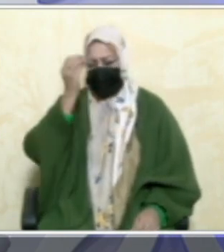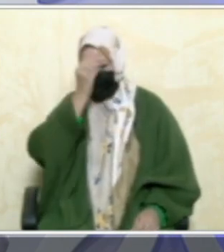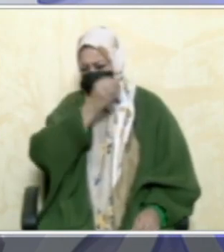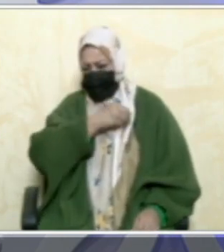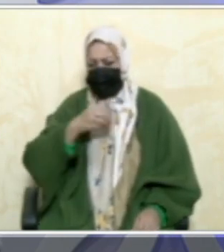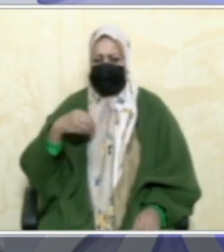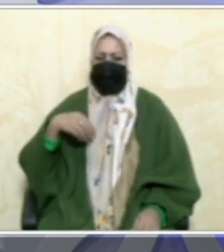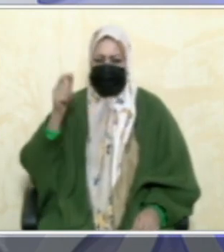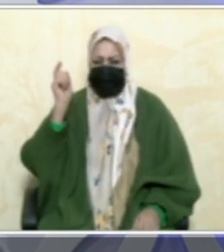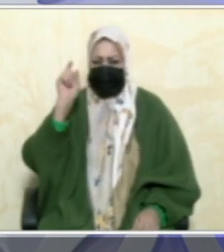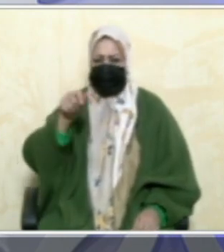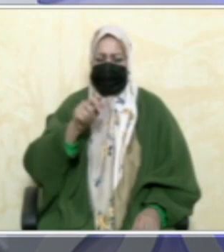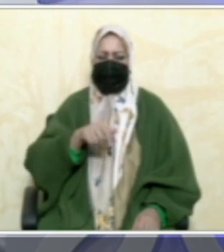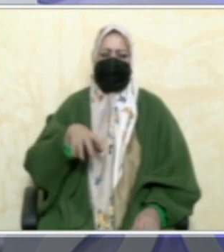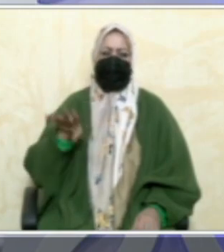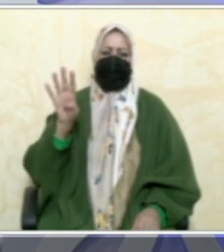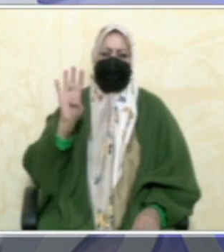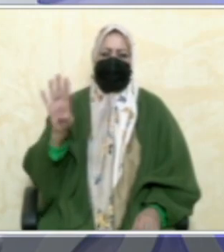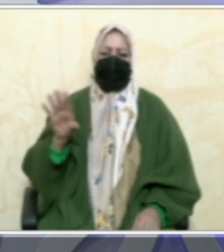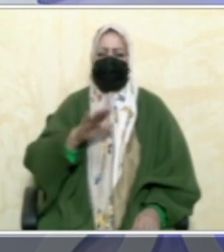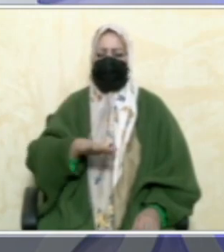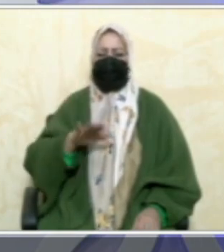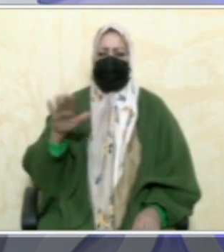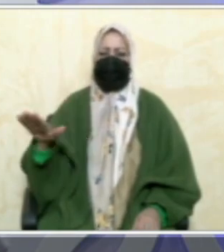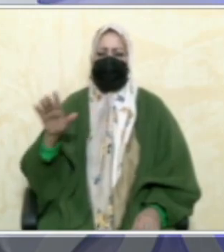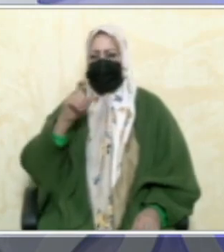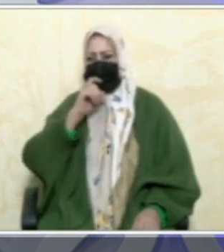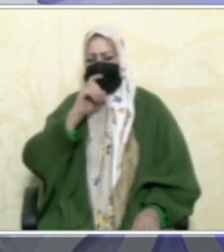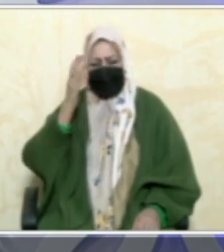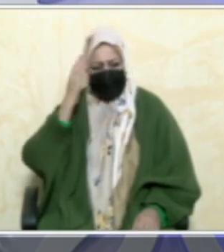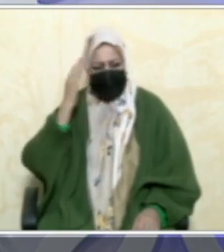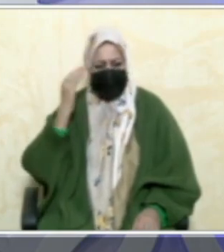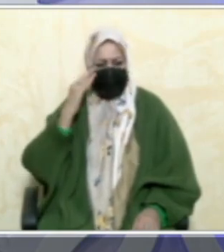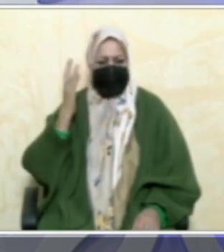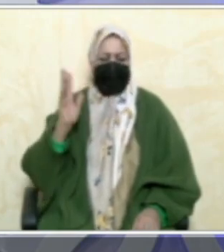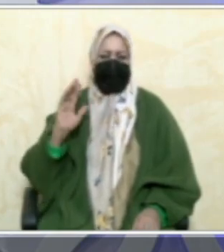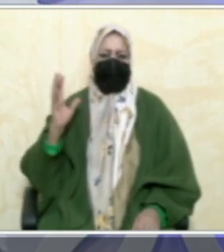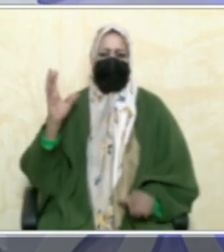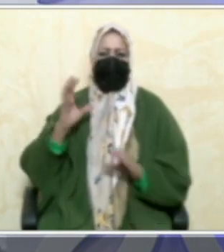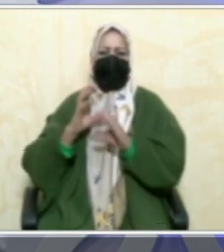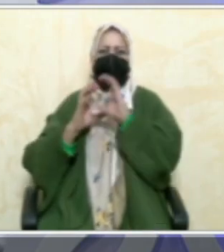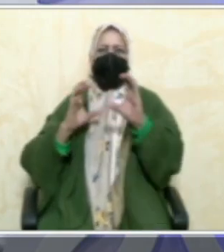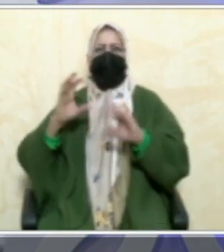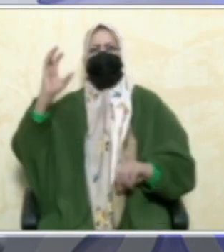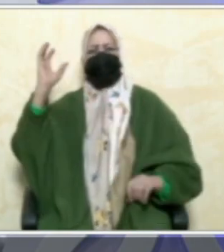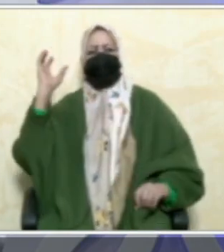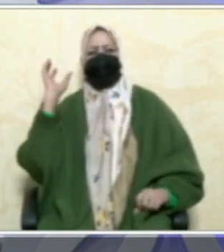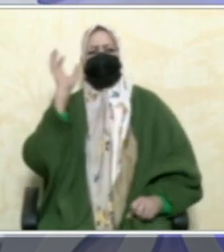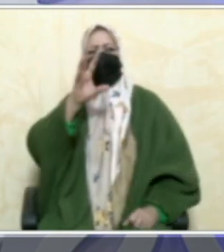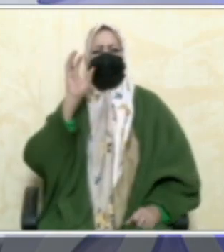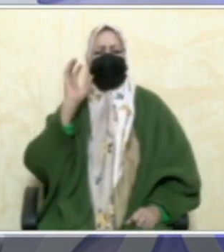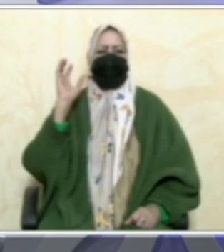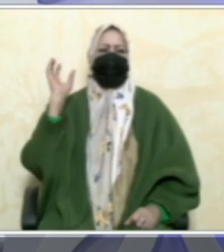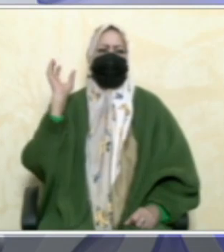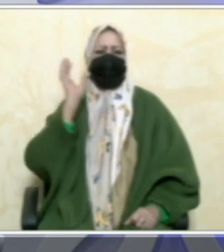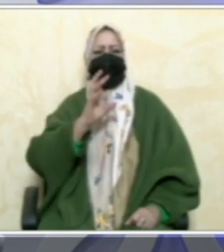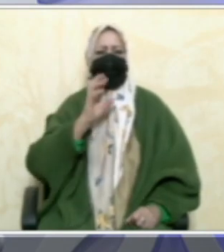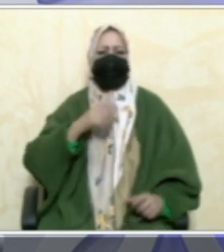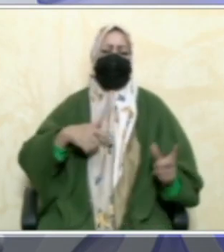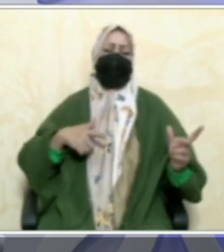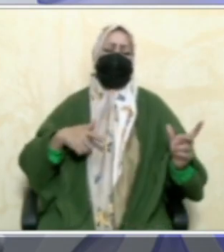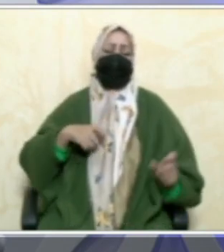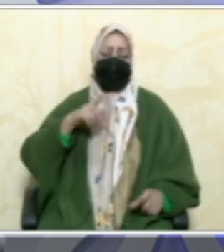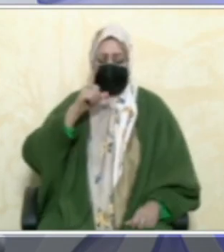والنساء والقنابل التي ترسل و يعني أقيمت عليها